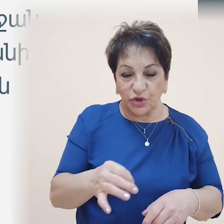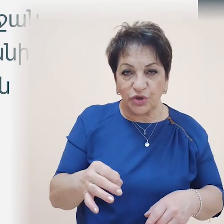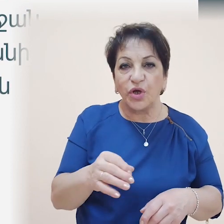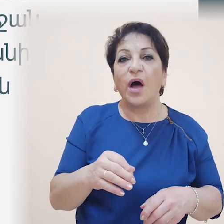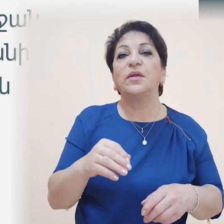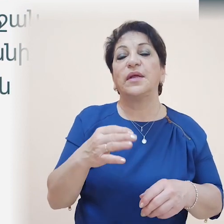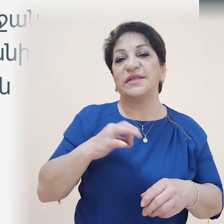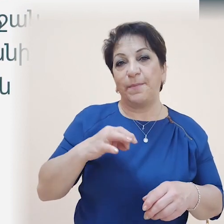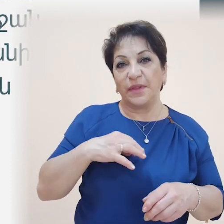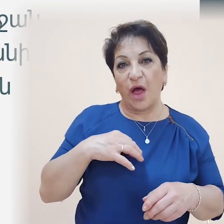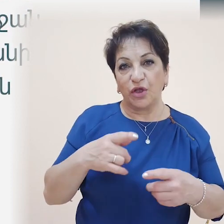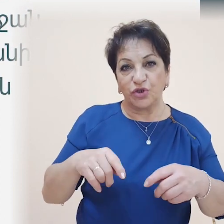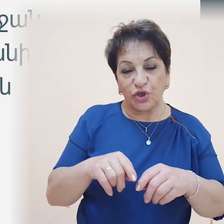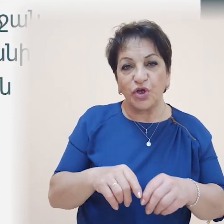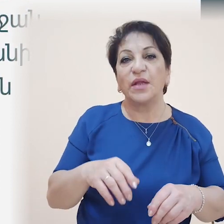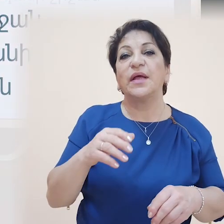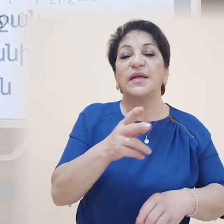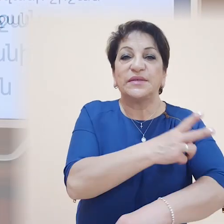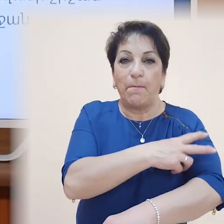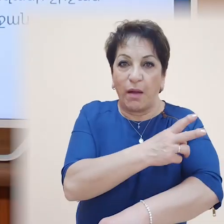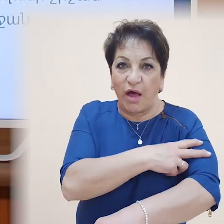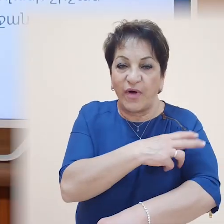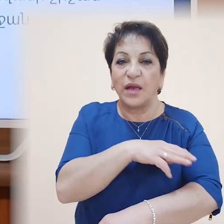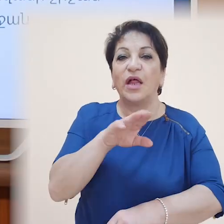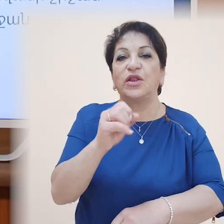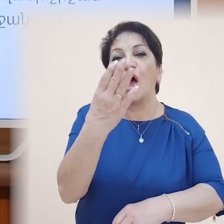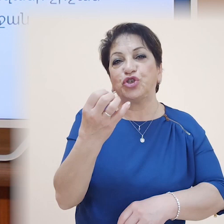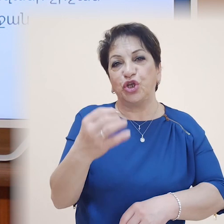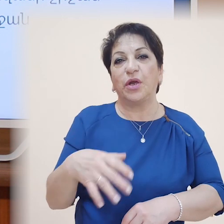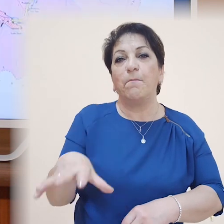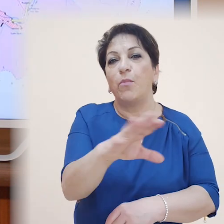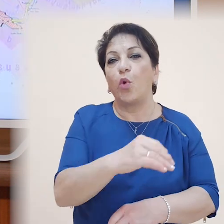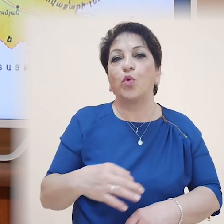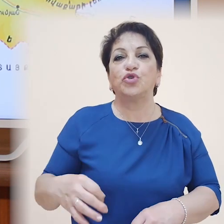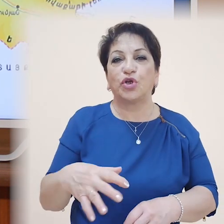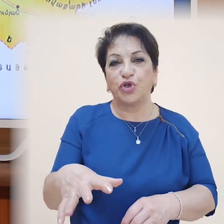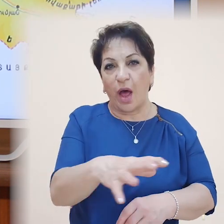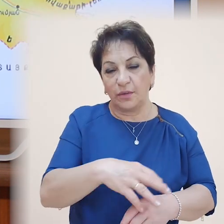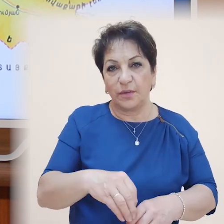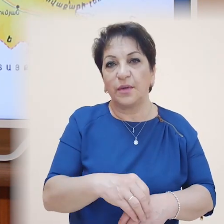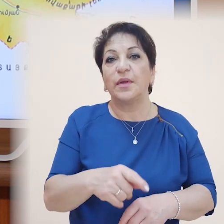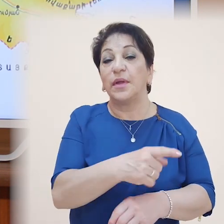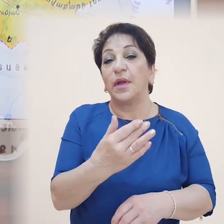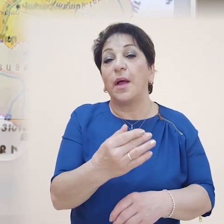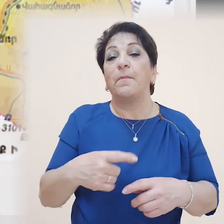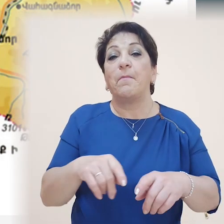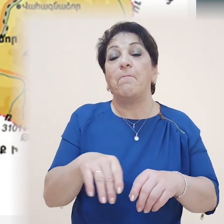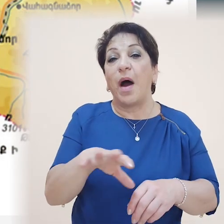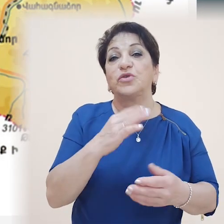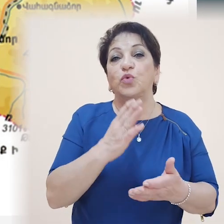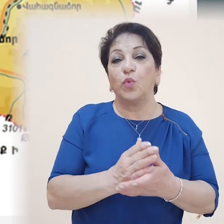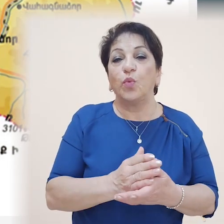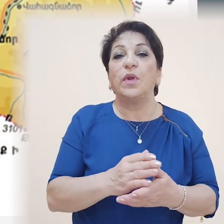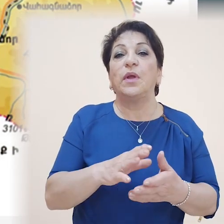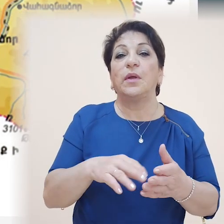շրջանը, սպիտակի ստեպանավանի և տաշիրի շրջանները։ լորու մարզը ընդանուր